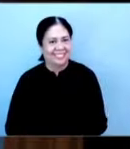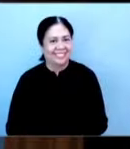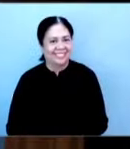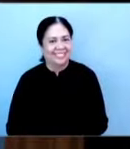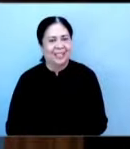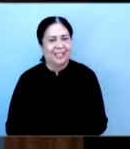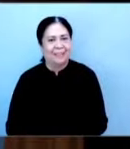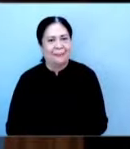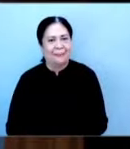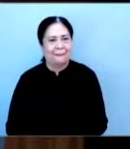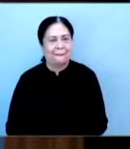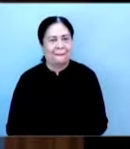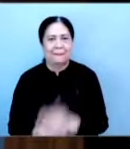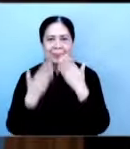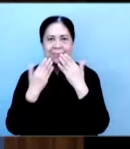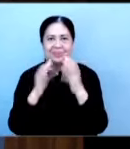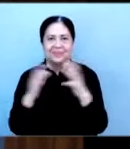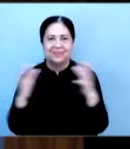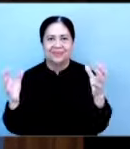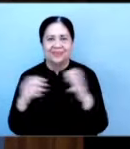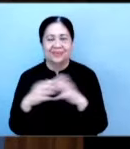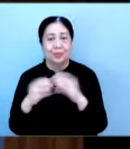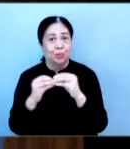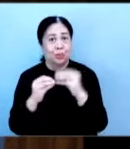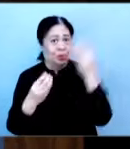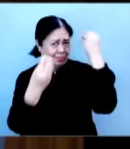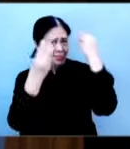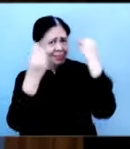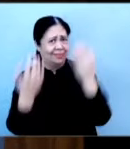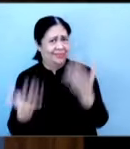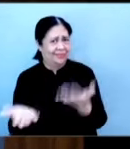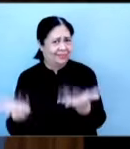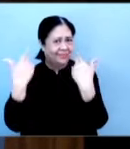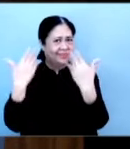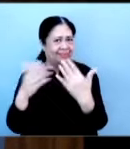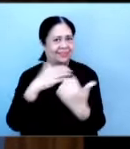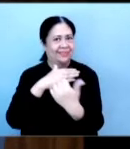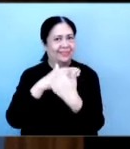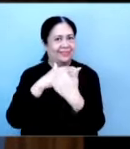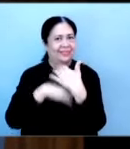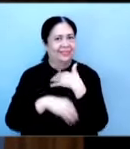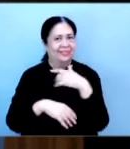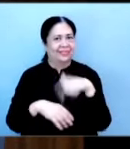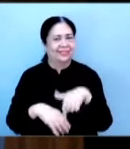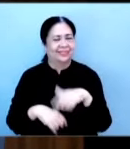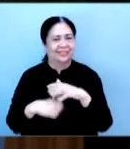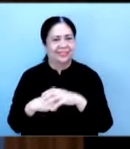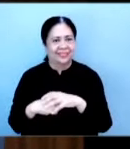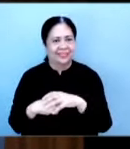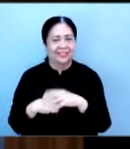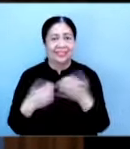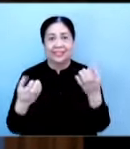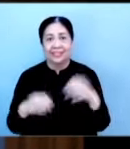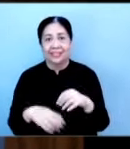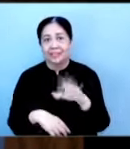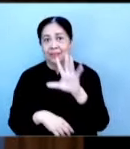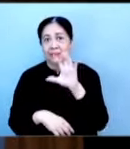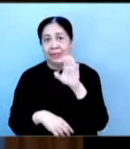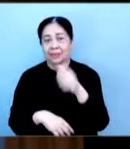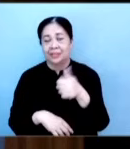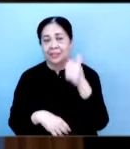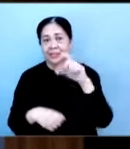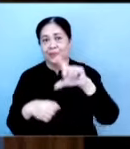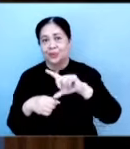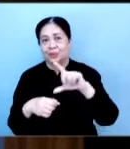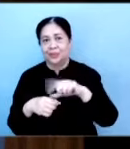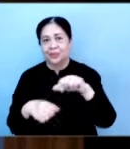gooding salamat mga kapatid more selfies pa po ipadala lamang yan with your location for chance to 500 wor of